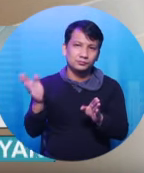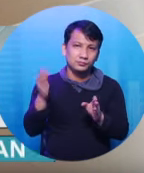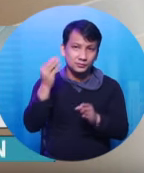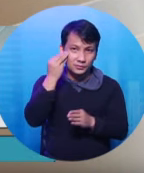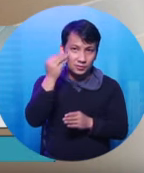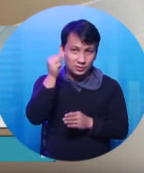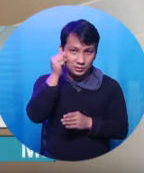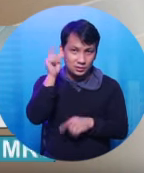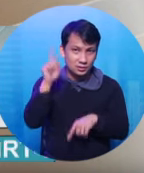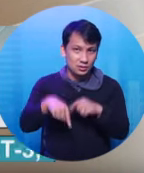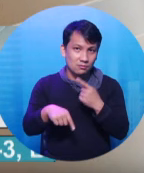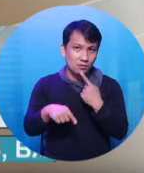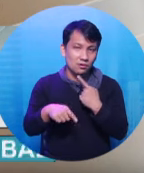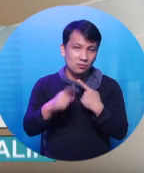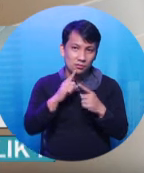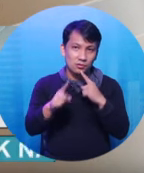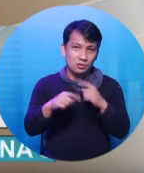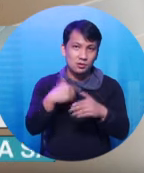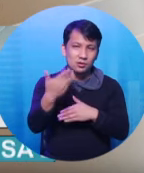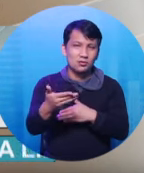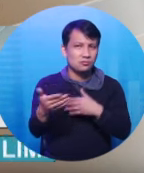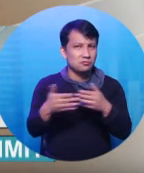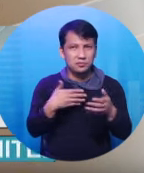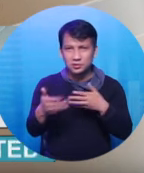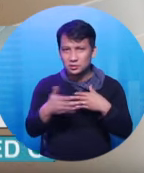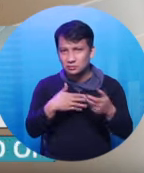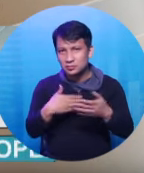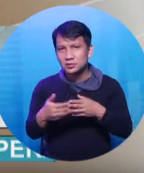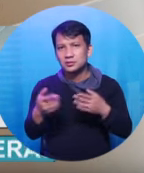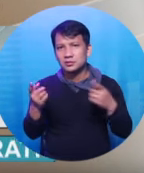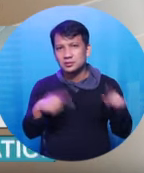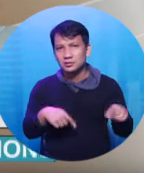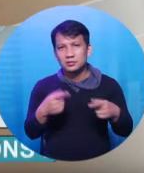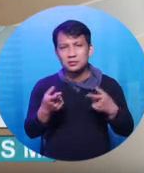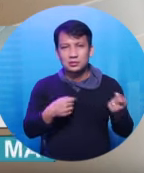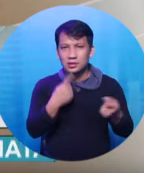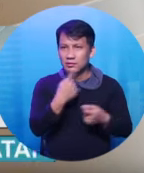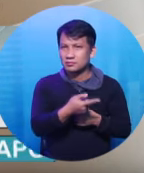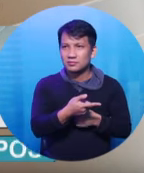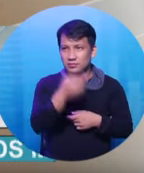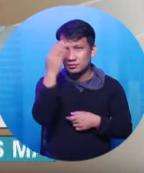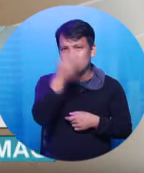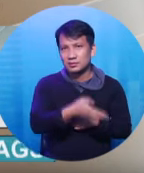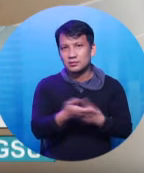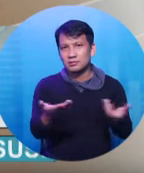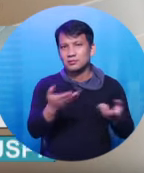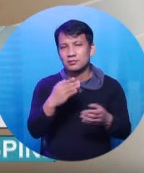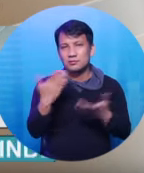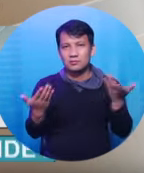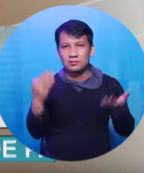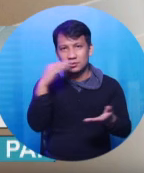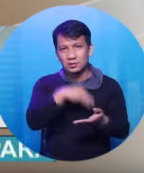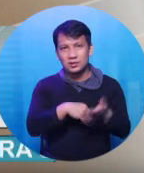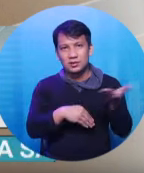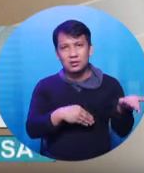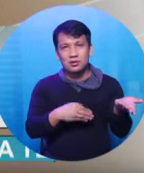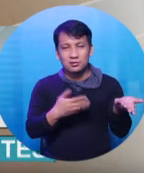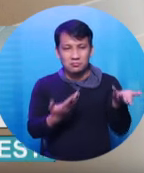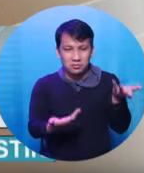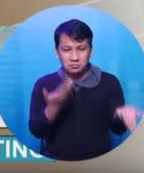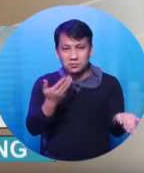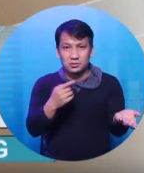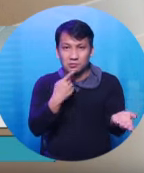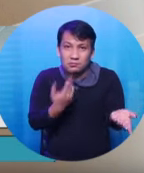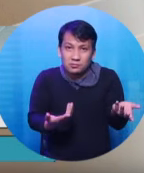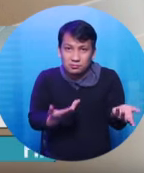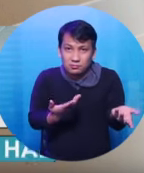si Mark eh, di ba? So, maski anong sabihin mo, then, hindi natin masasabing nagsasabi ka ng totoo. Kasi,